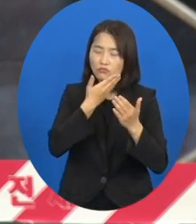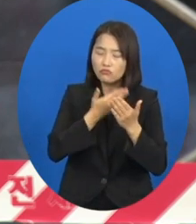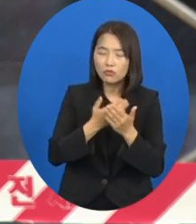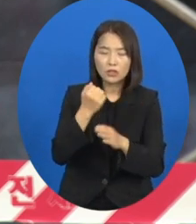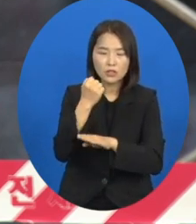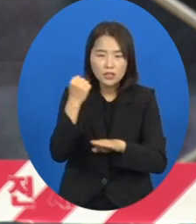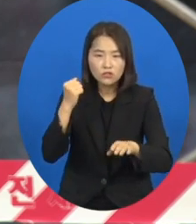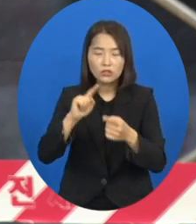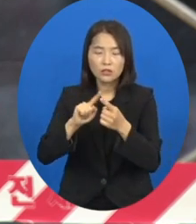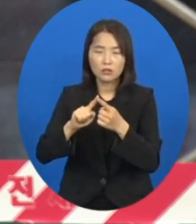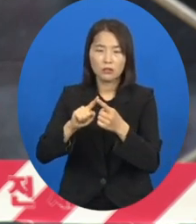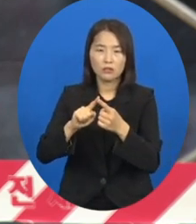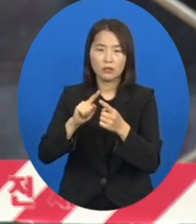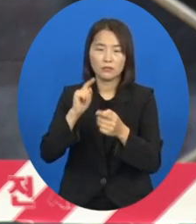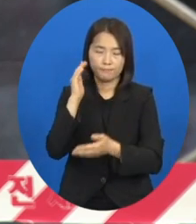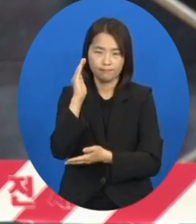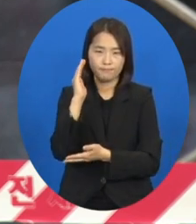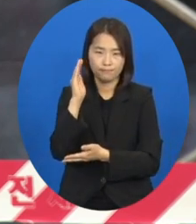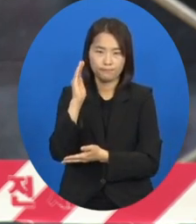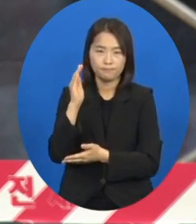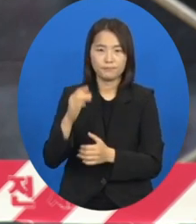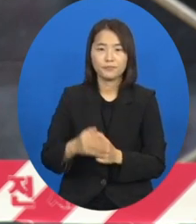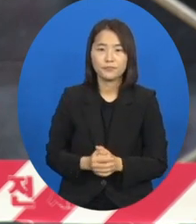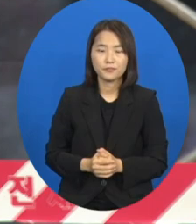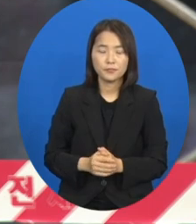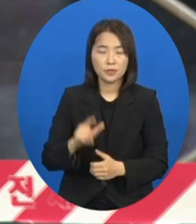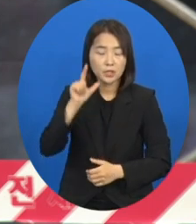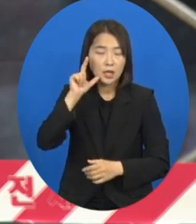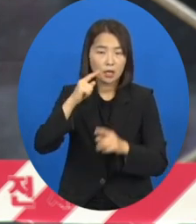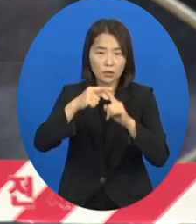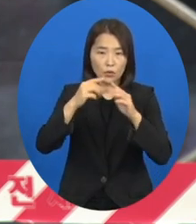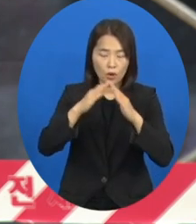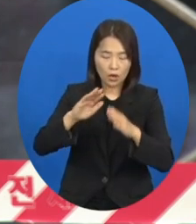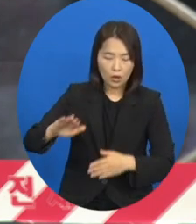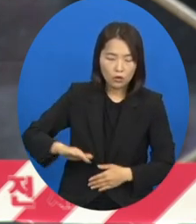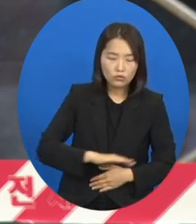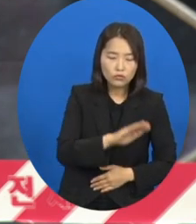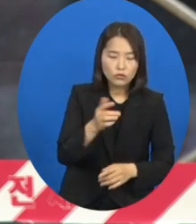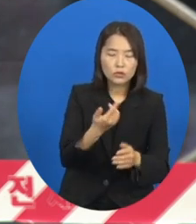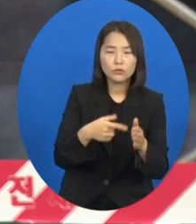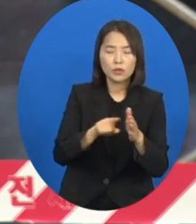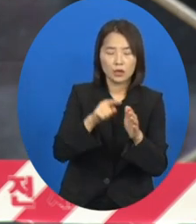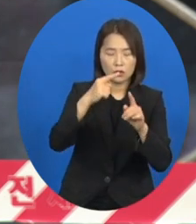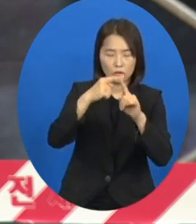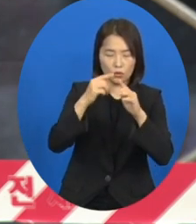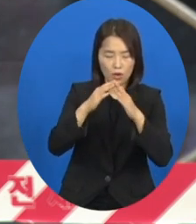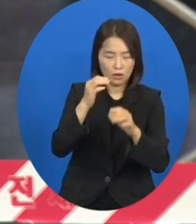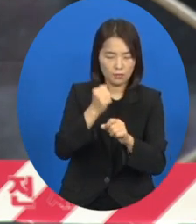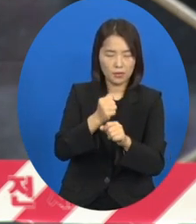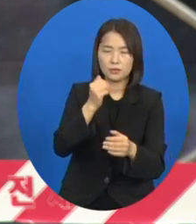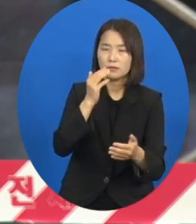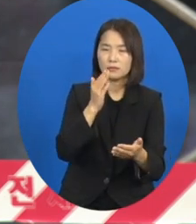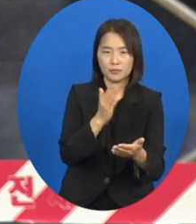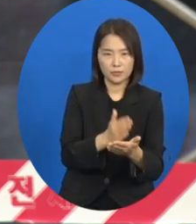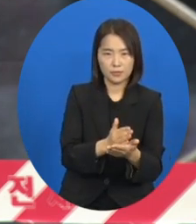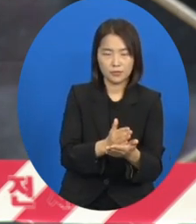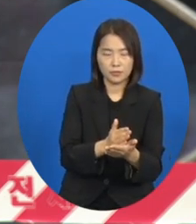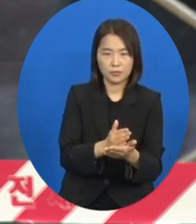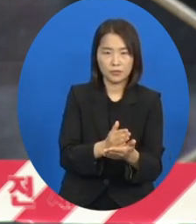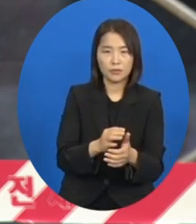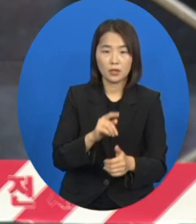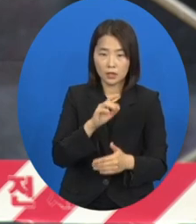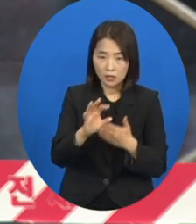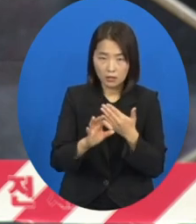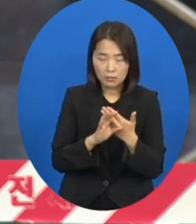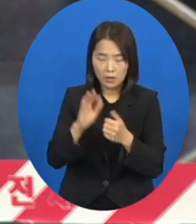기준점을 말씀해 주셨습니다. 갈래교회를 우리를 위한 교회로 만들지 마십시오. 만약 그러면